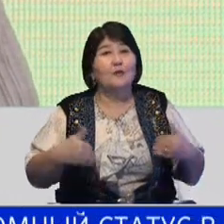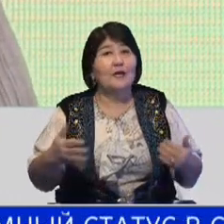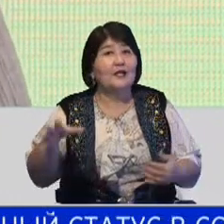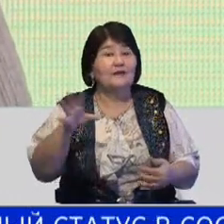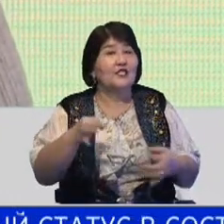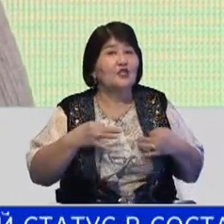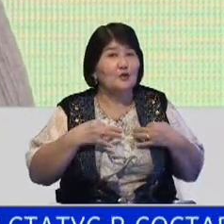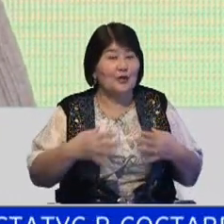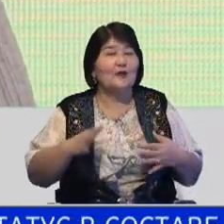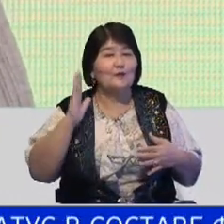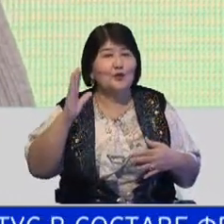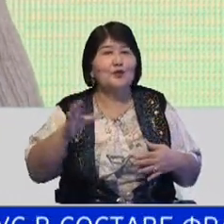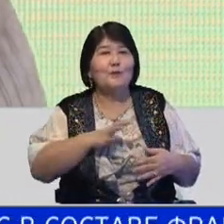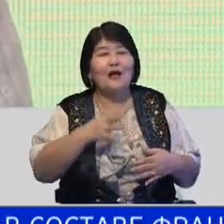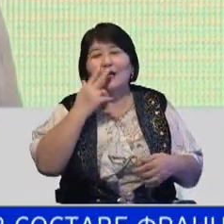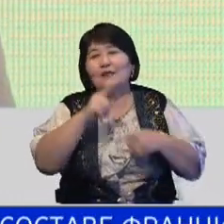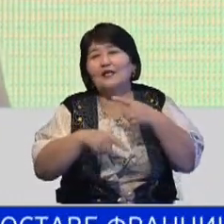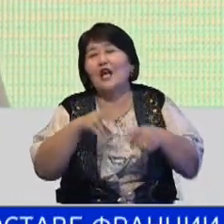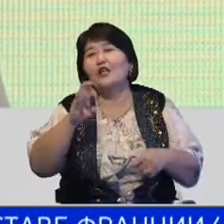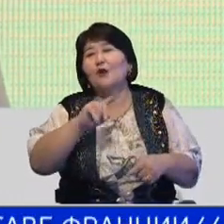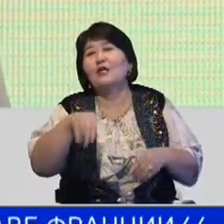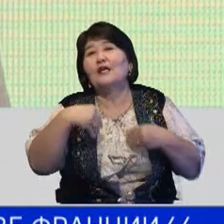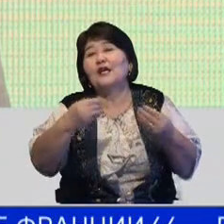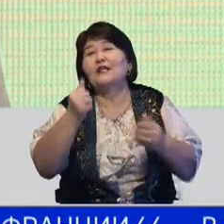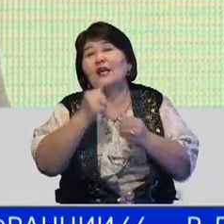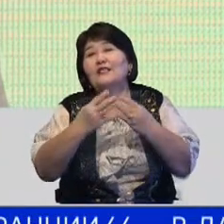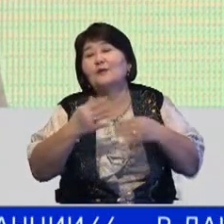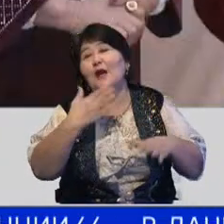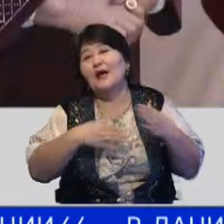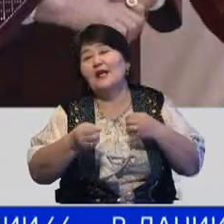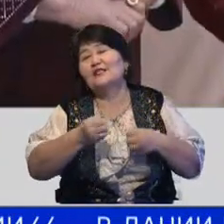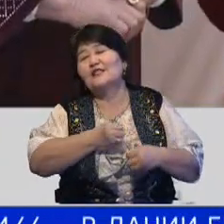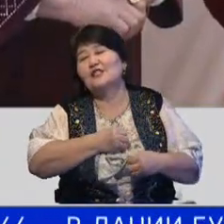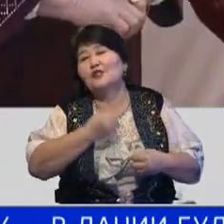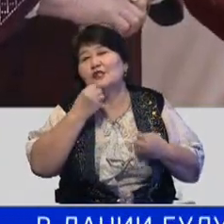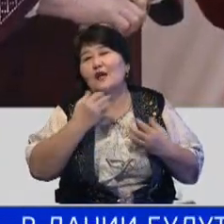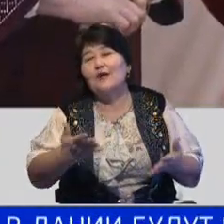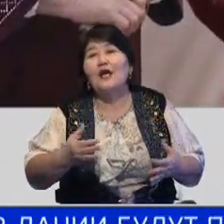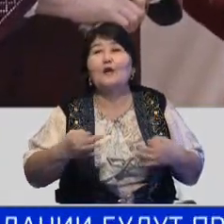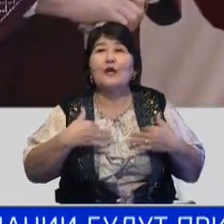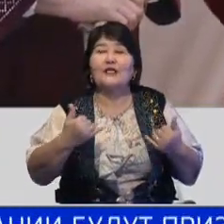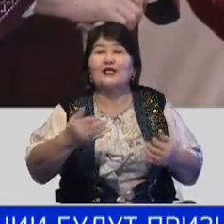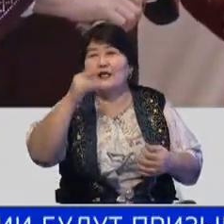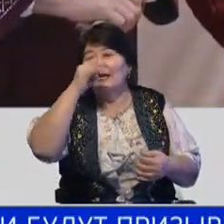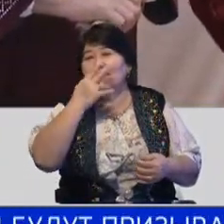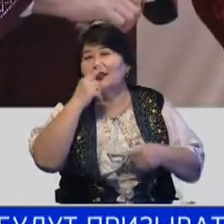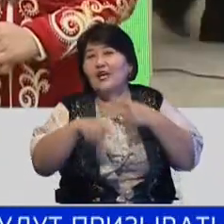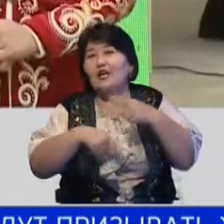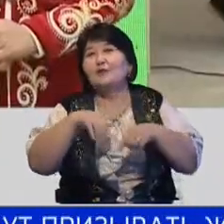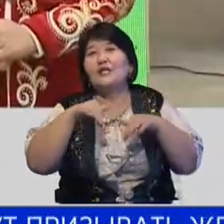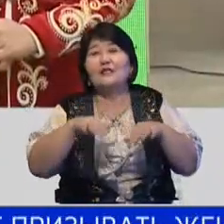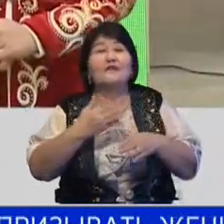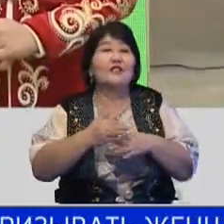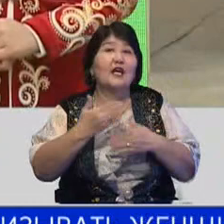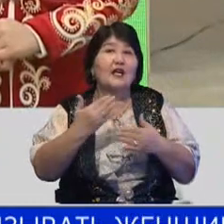Поздравляю всех с праздником. Пусть богатые традициями Наурыз дарит каждой семье радость и изобилие. Праздники были представлены национальные обычаи и традиции,